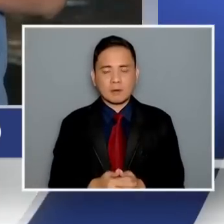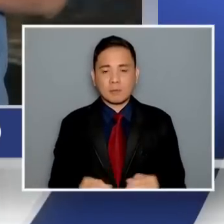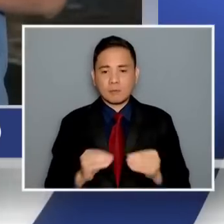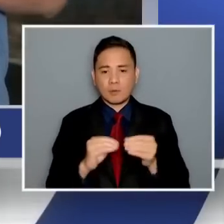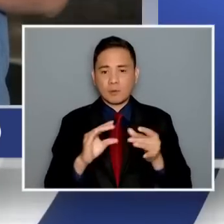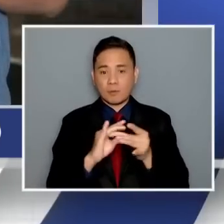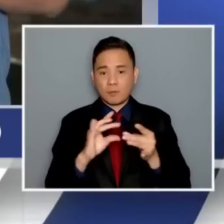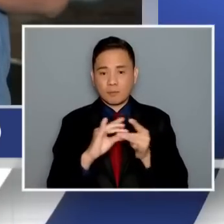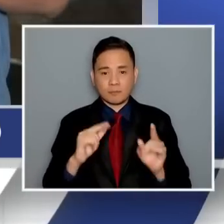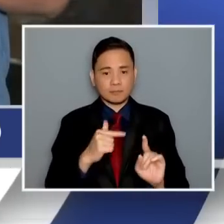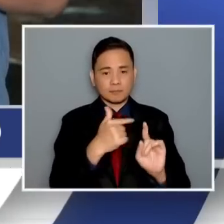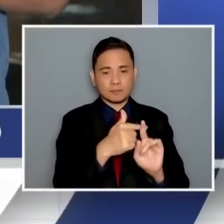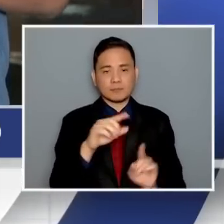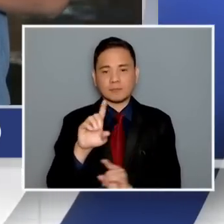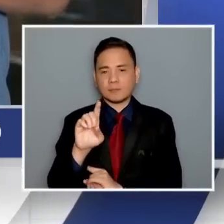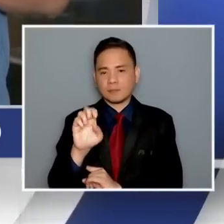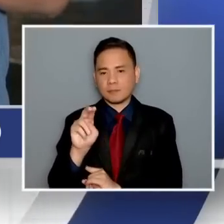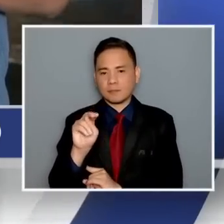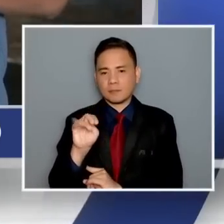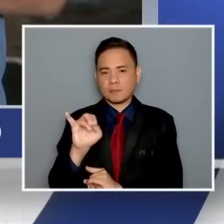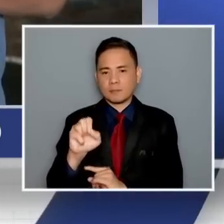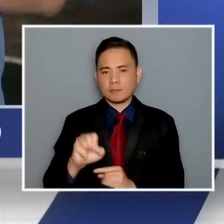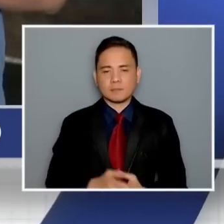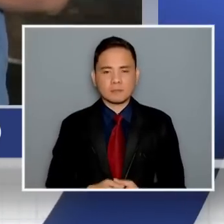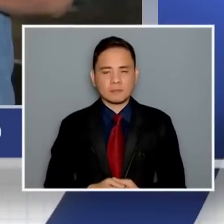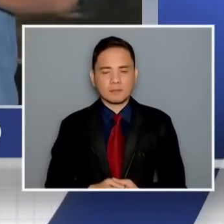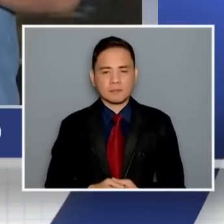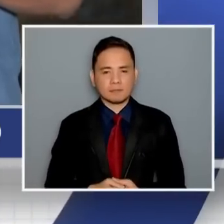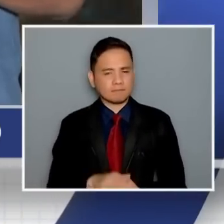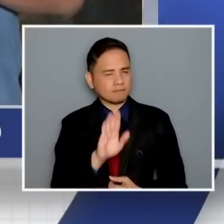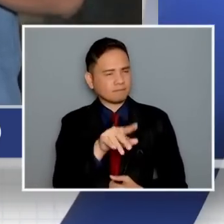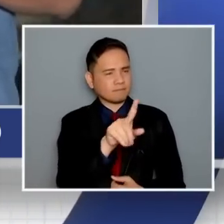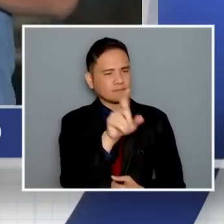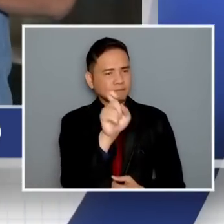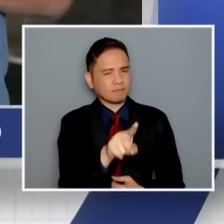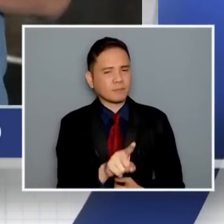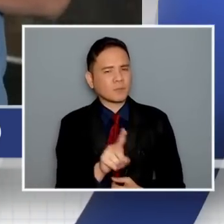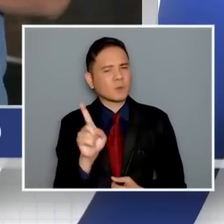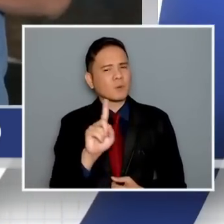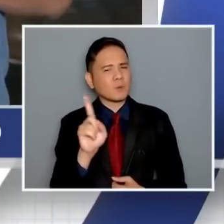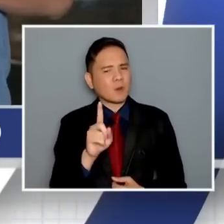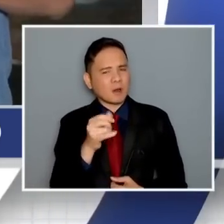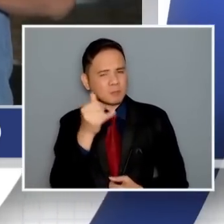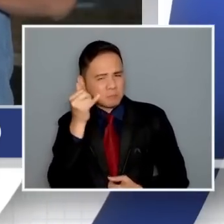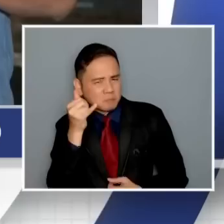si Dennis Dato. So Dennis, ano yung nakita ng ROV